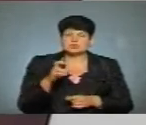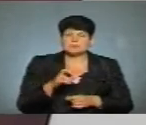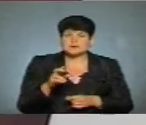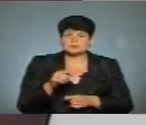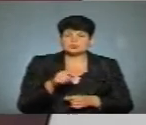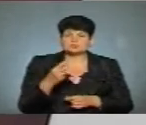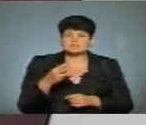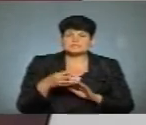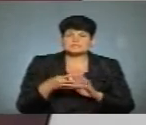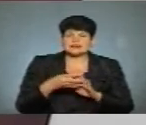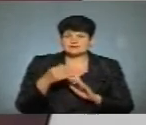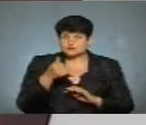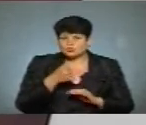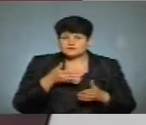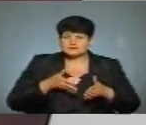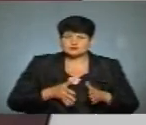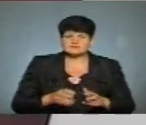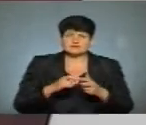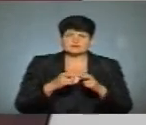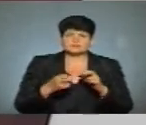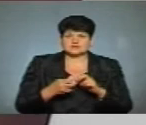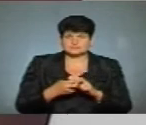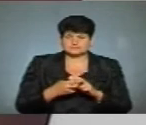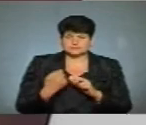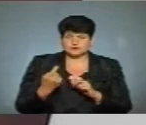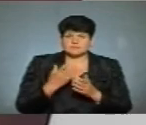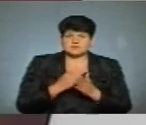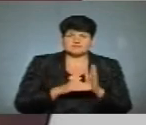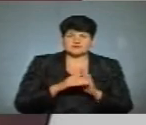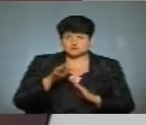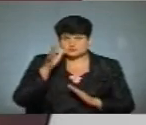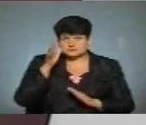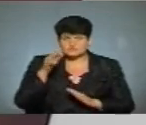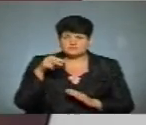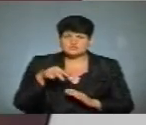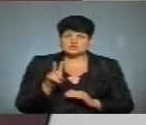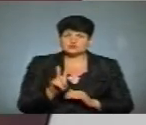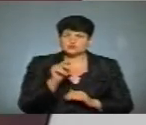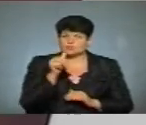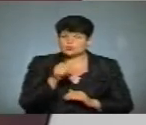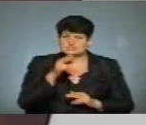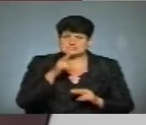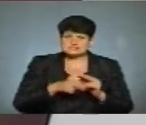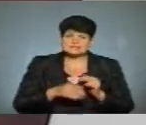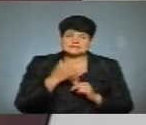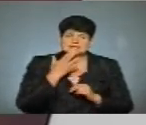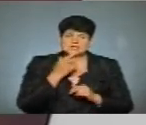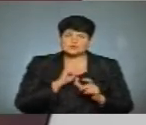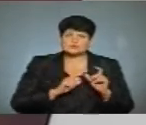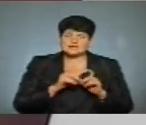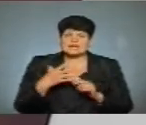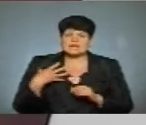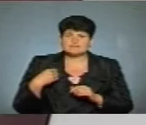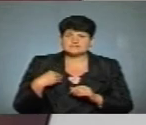Йому 39 років, народився на Івано-Франківщині. Має вищу освіту. У 2002 році закінчив Національний університет